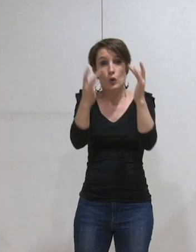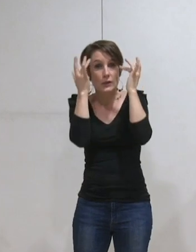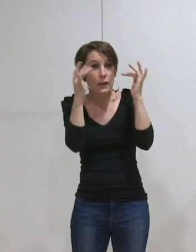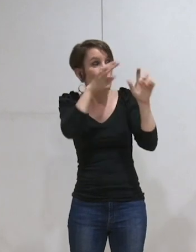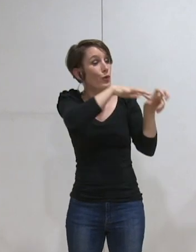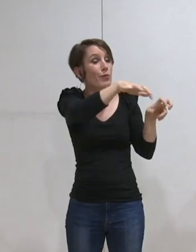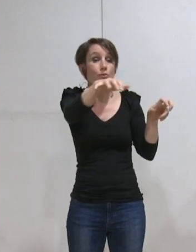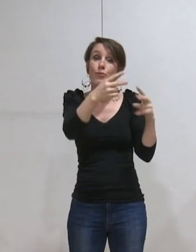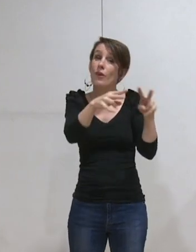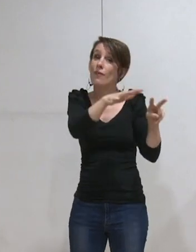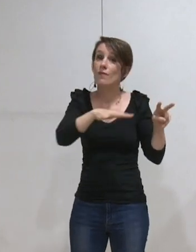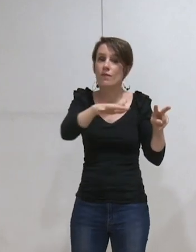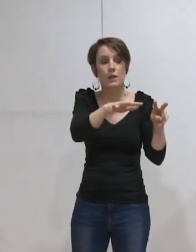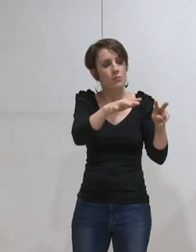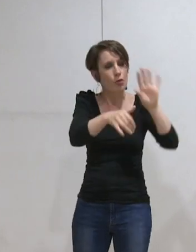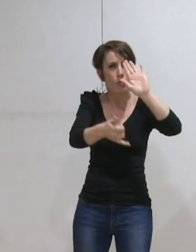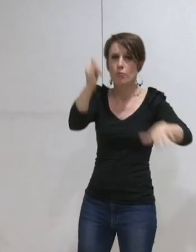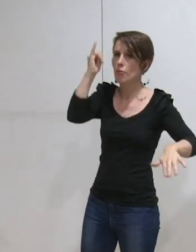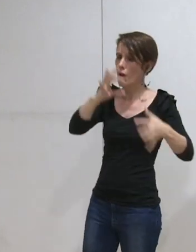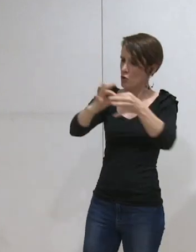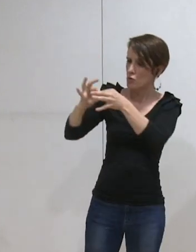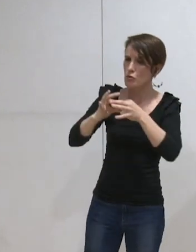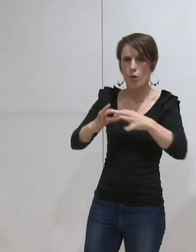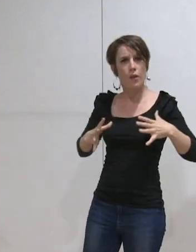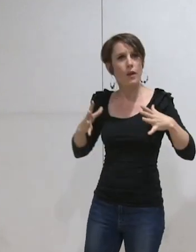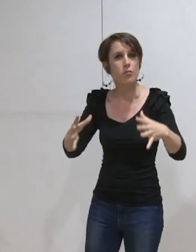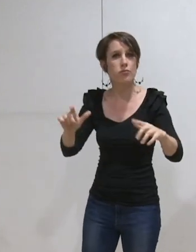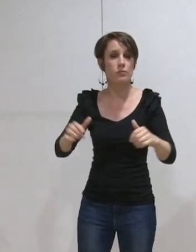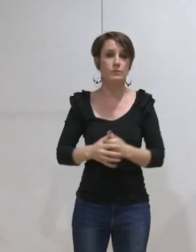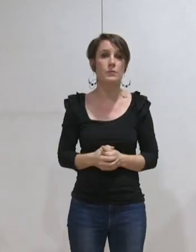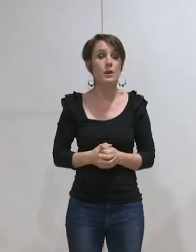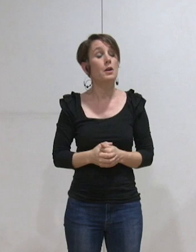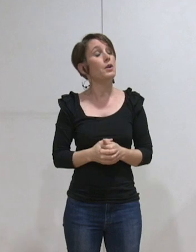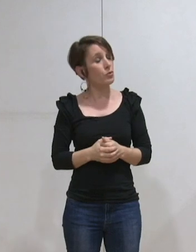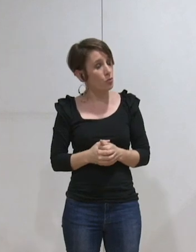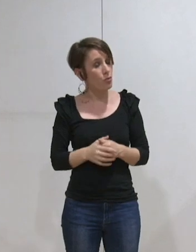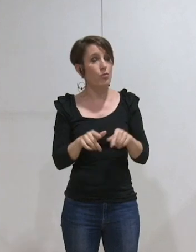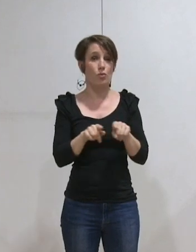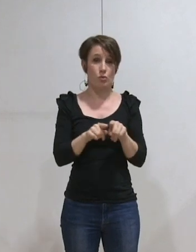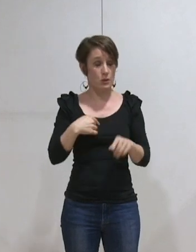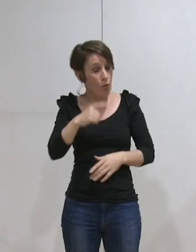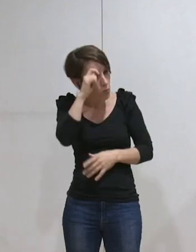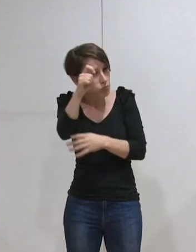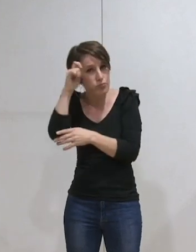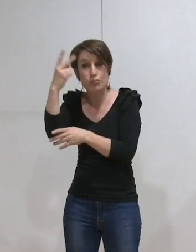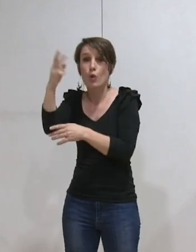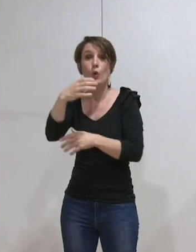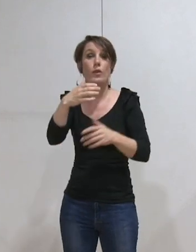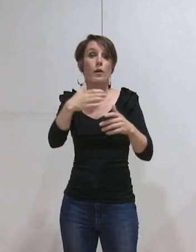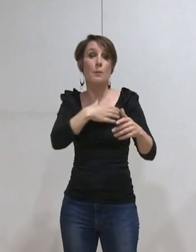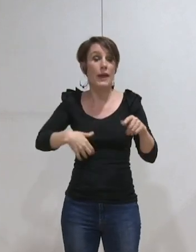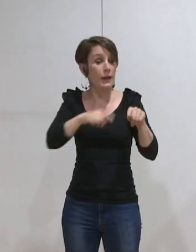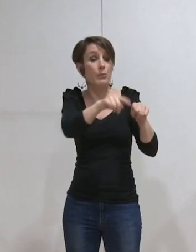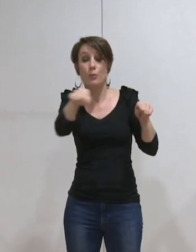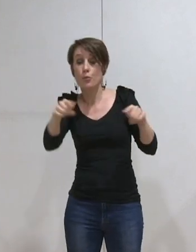solidarité je remercie pour cela également les communes et la métropole qui